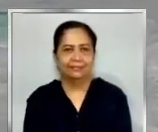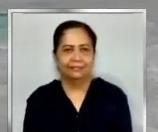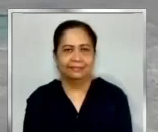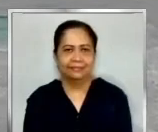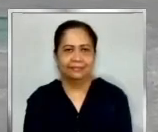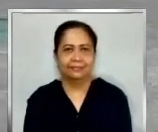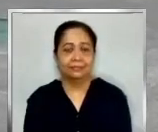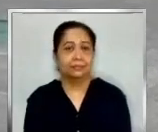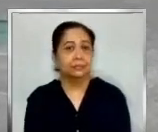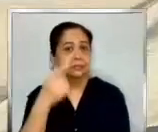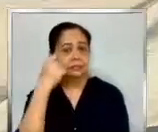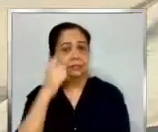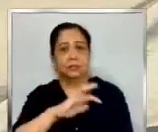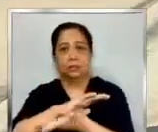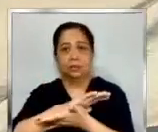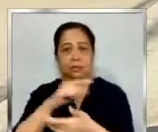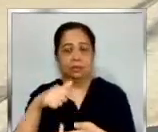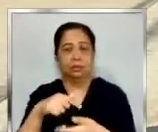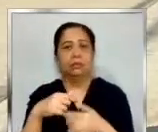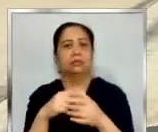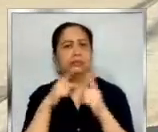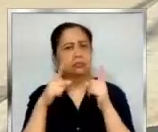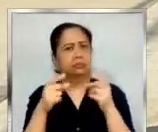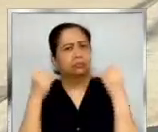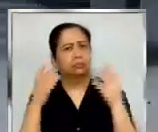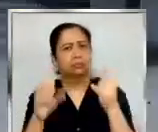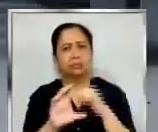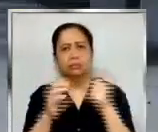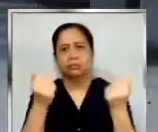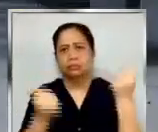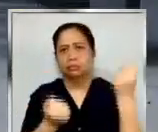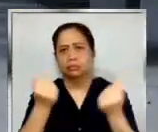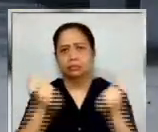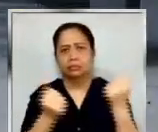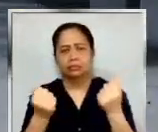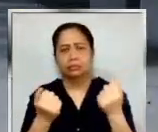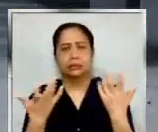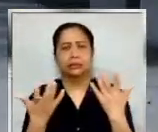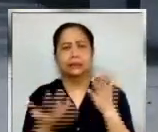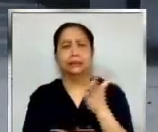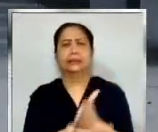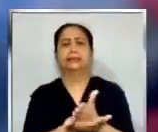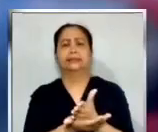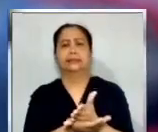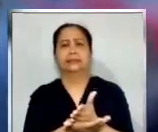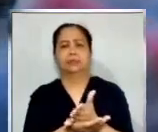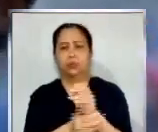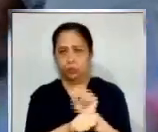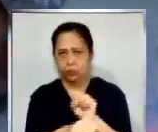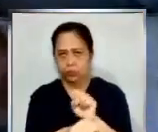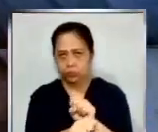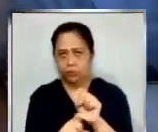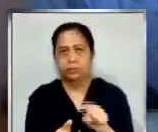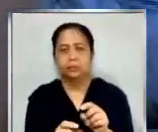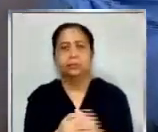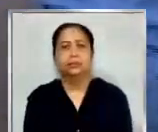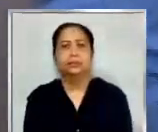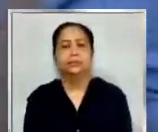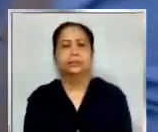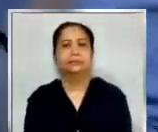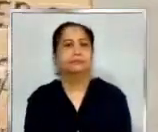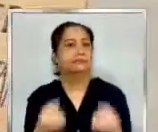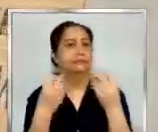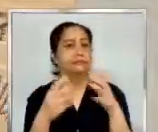Dahil sa COVID-19 pandemic, maraming jeepney drivers ang napa-full stop ang hanap buhay. Marami nga sa